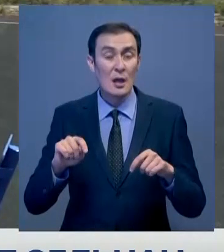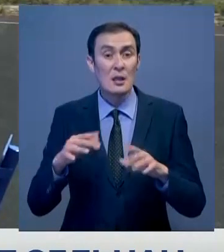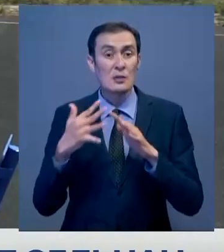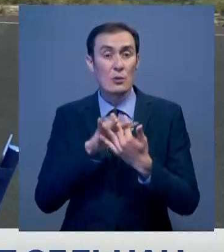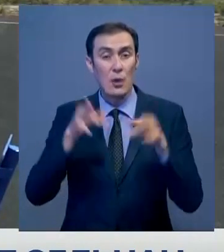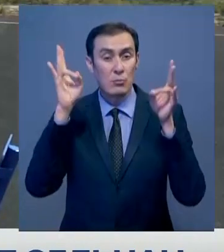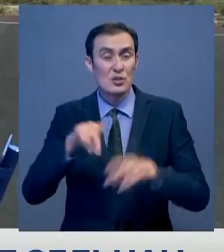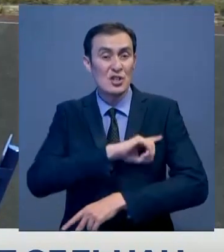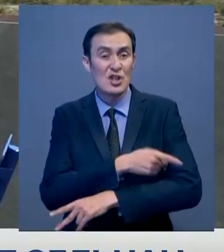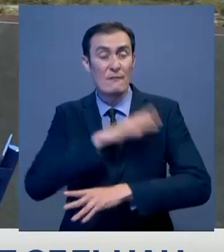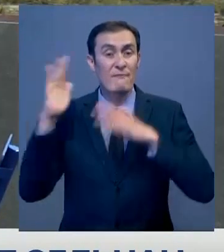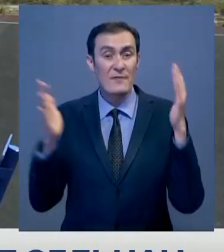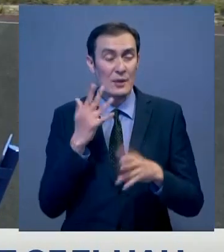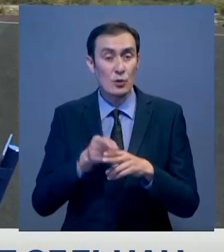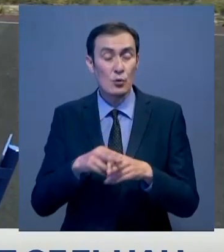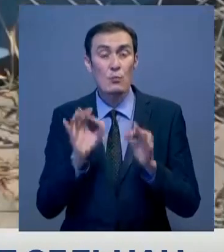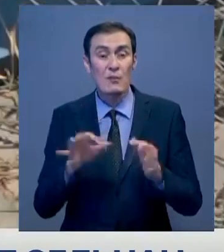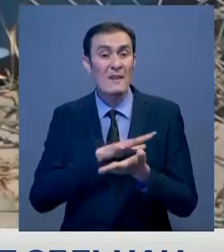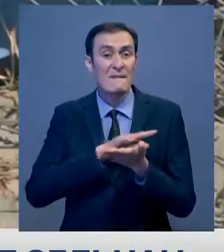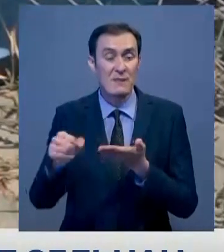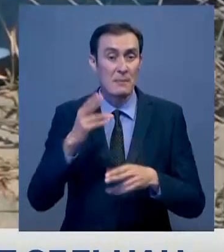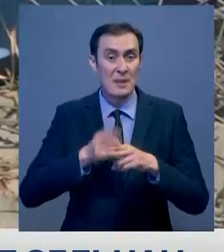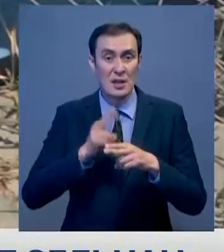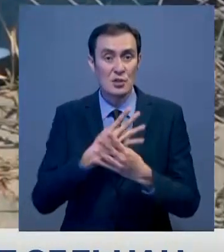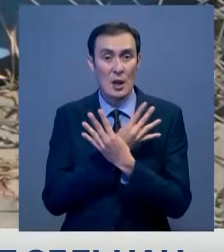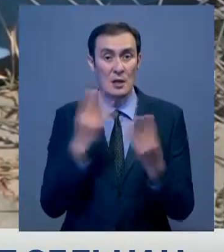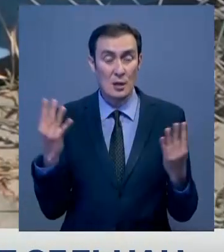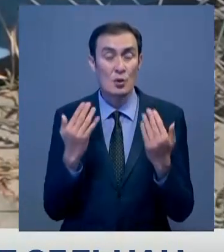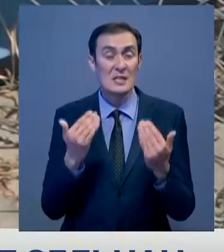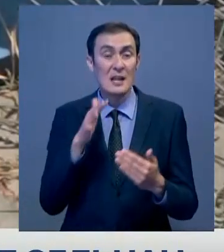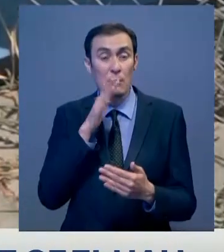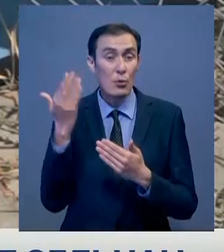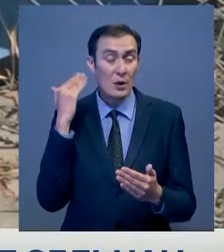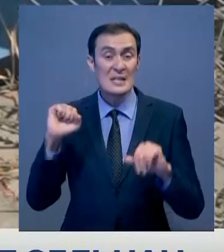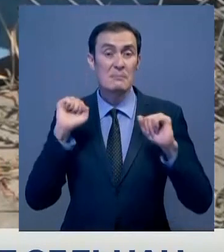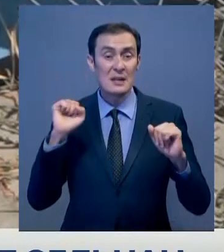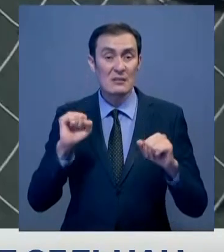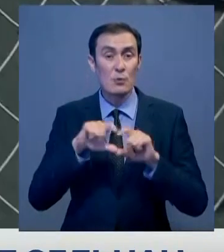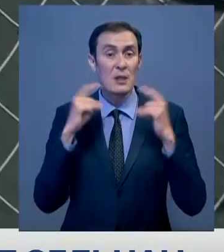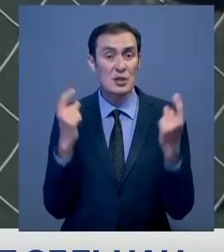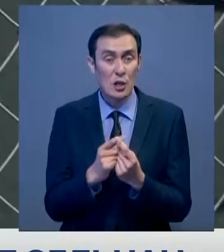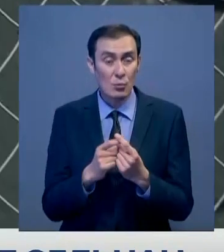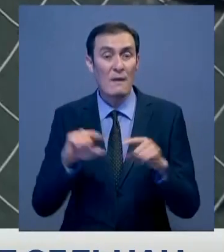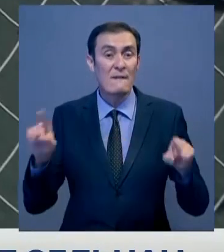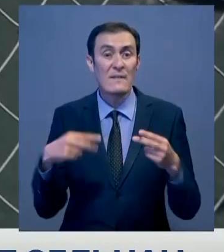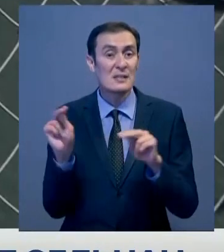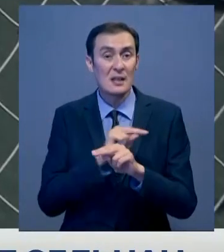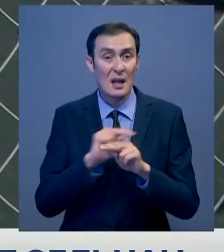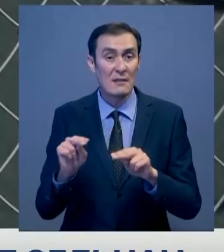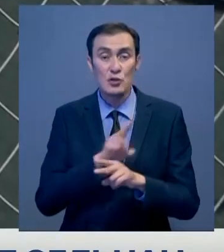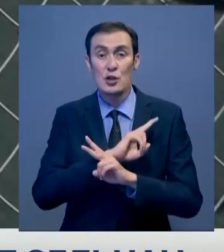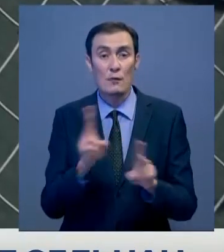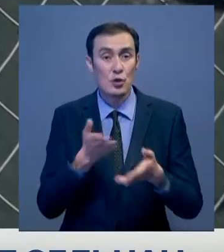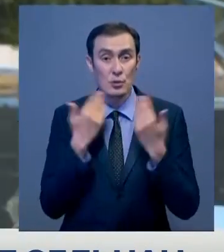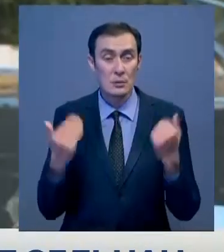село обрушился шквальный ветер, который буквально вырвал металлическую ограду. С тех пор спортивную площадку восстанавливать никто не